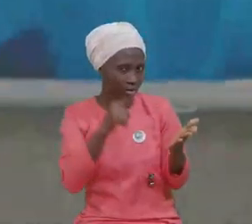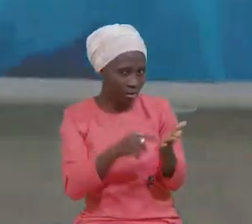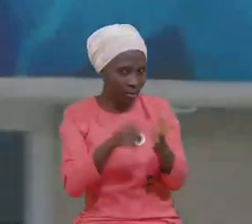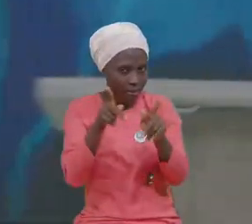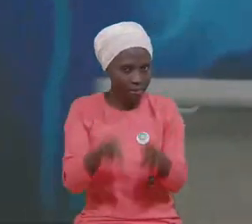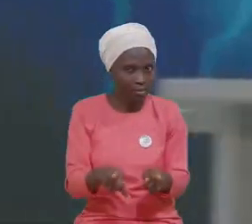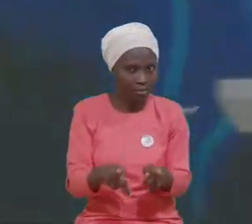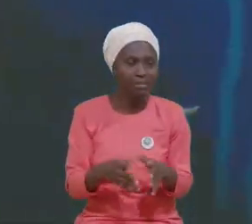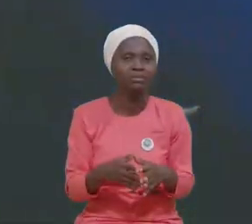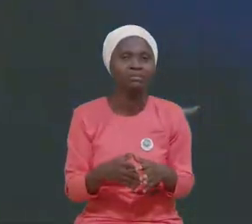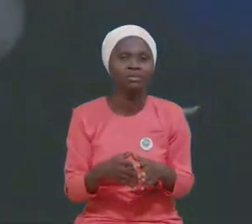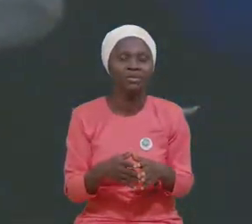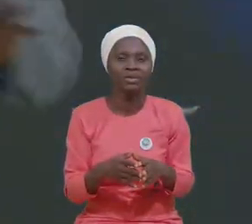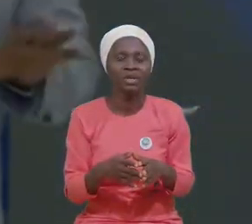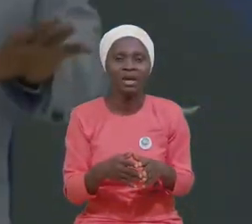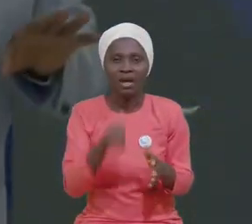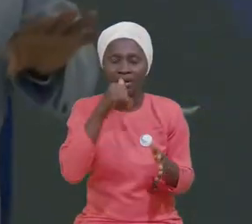j'observe les gens